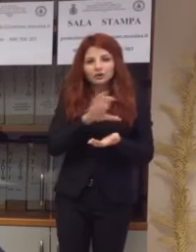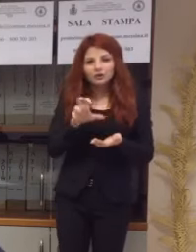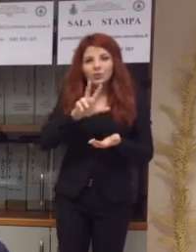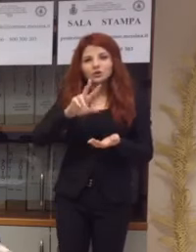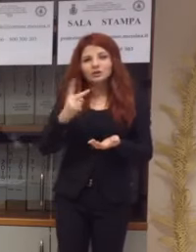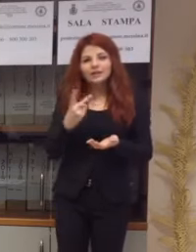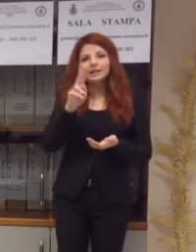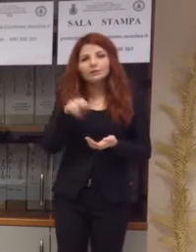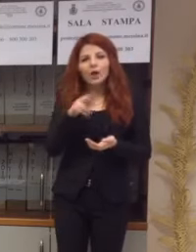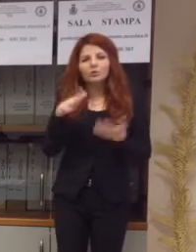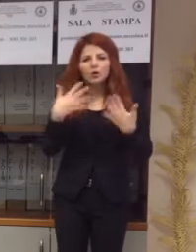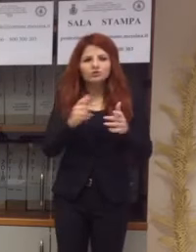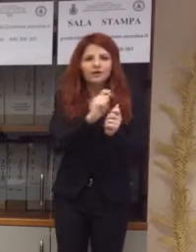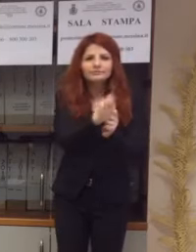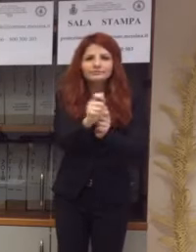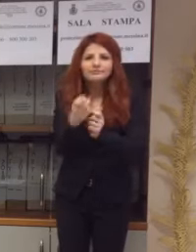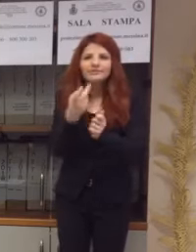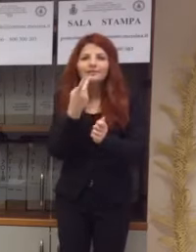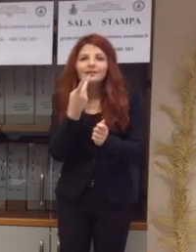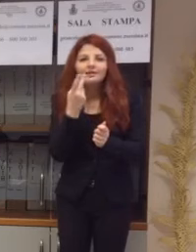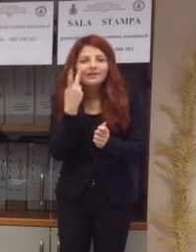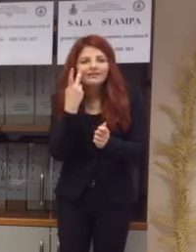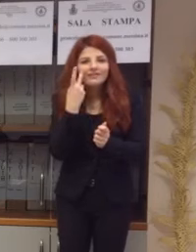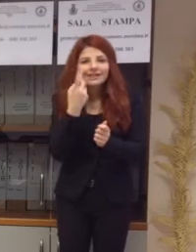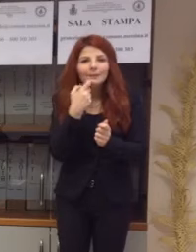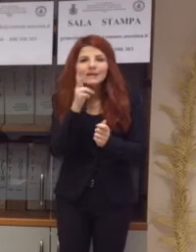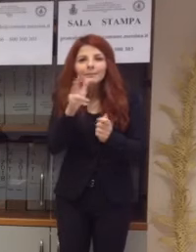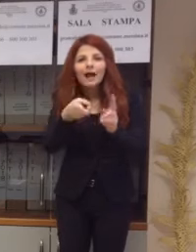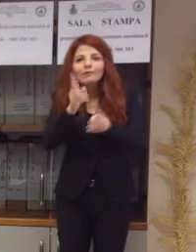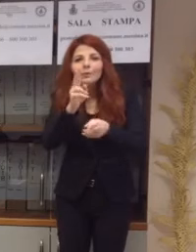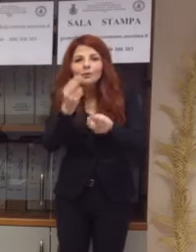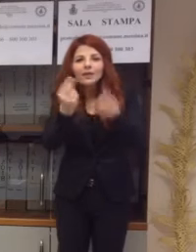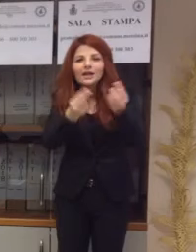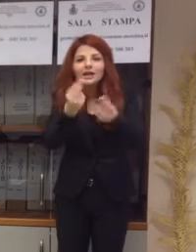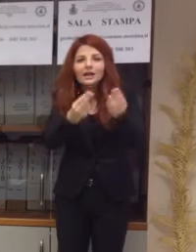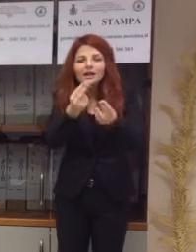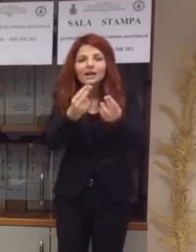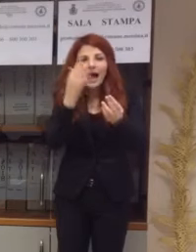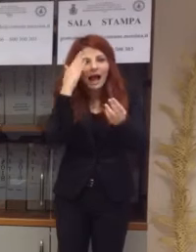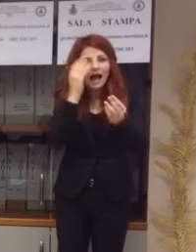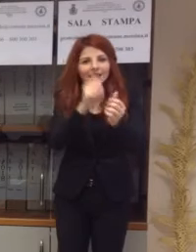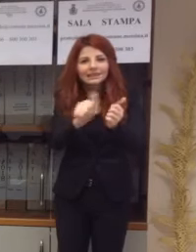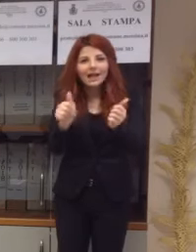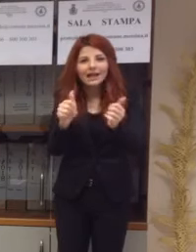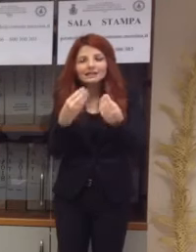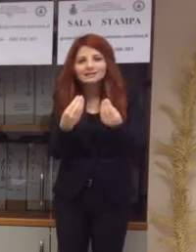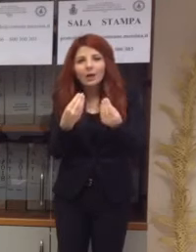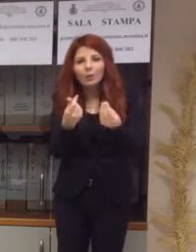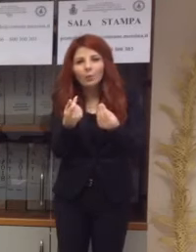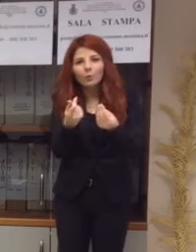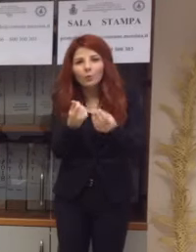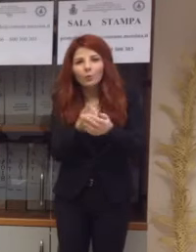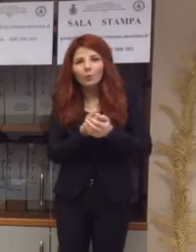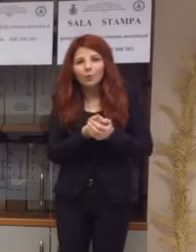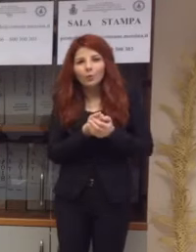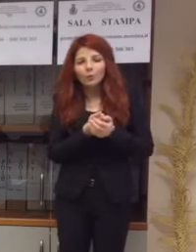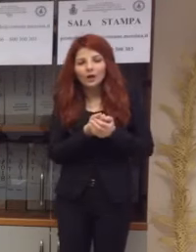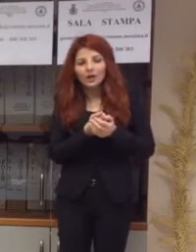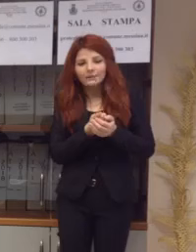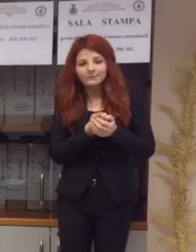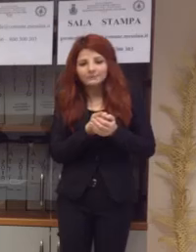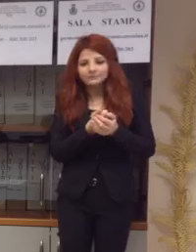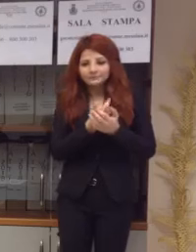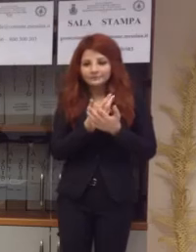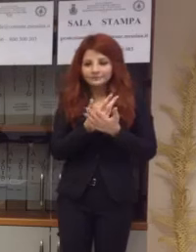12.532 euro. Anzi, vediamo chi è più bravo. Gli utenti, quindi i nuclei familiari che hanno speso presuntivamente abusivamente, ma